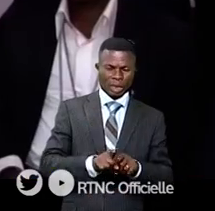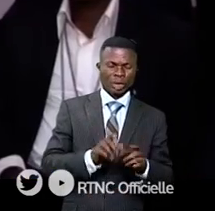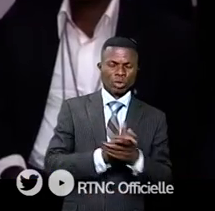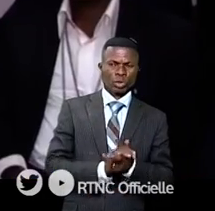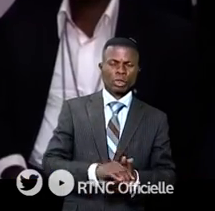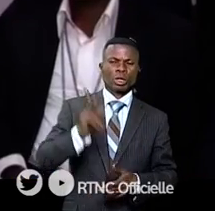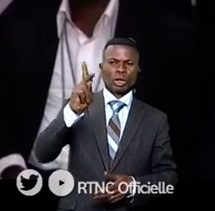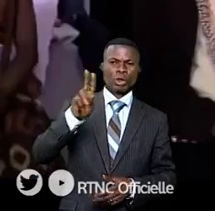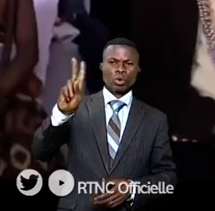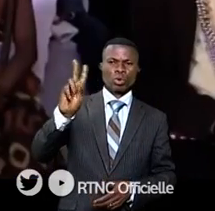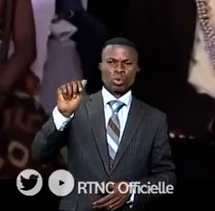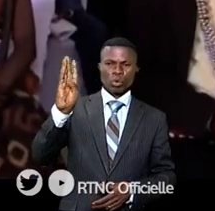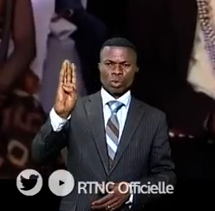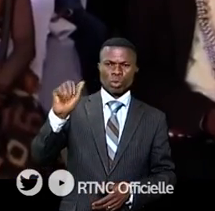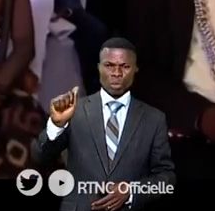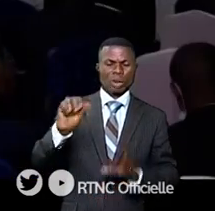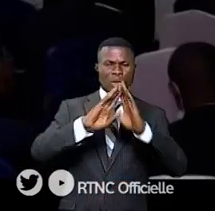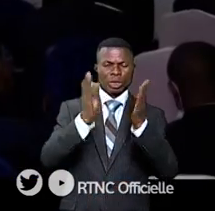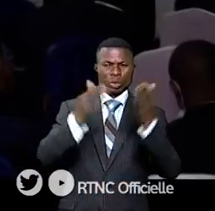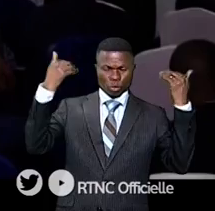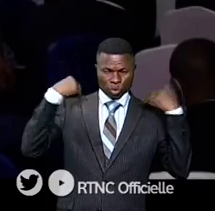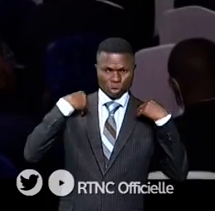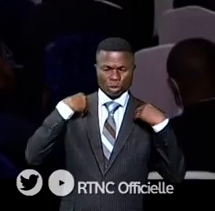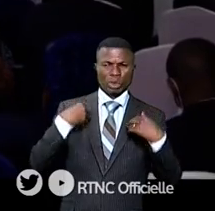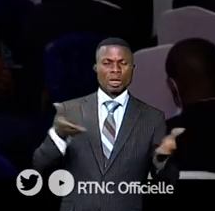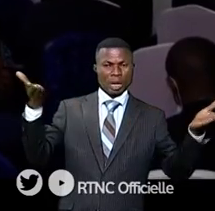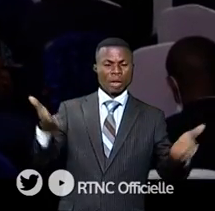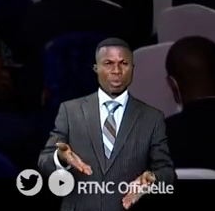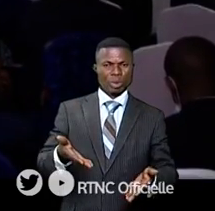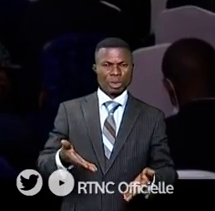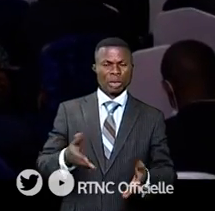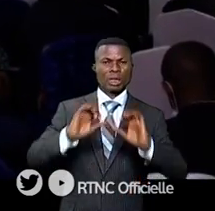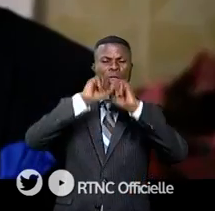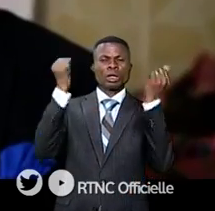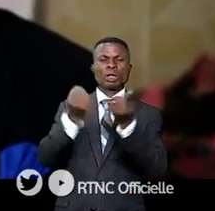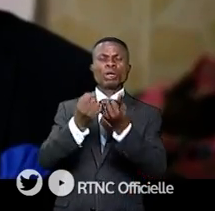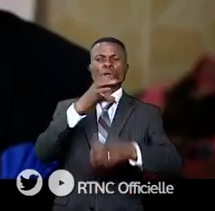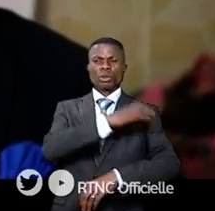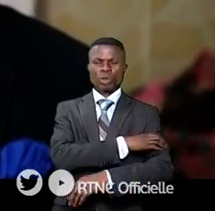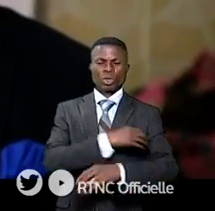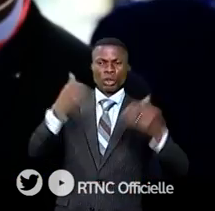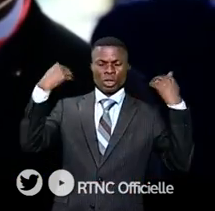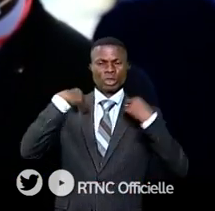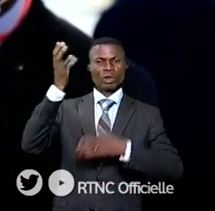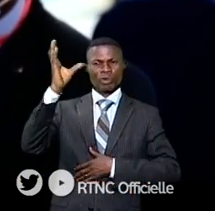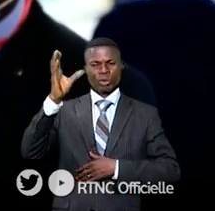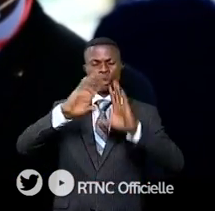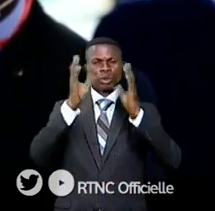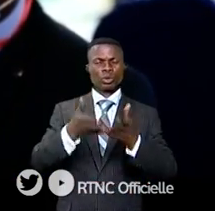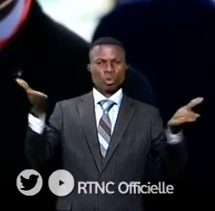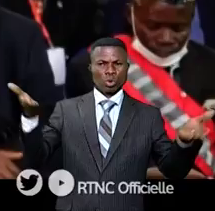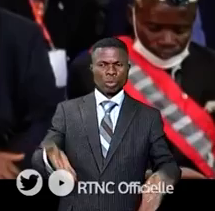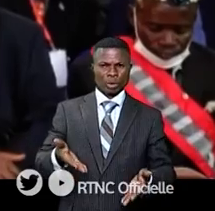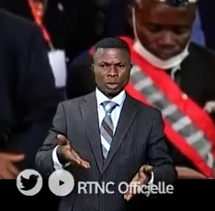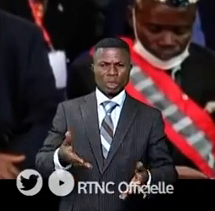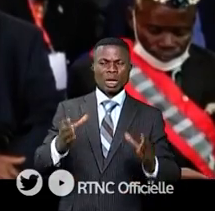s'est ouverte ce vendredi. Toute la notabilité de cet espace a répondu présente. La société civile, les autorités coutumières se sont retrouvées autour